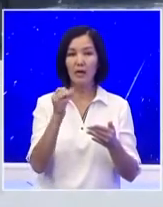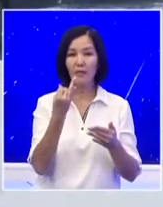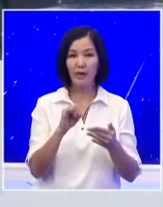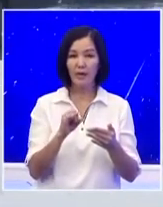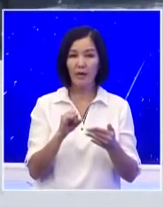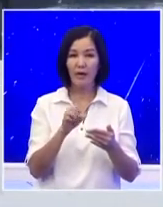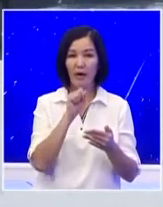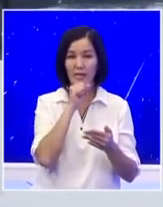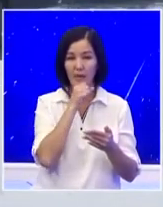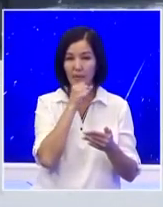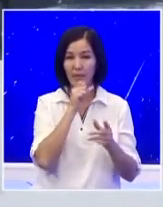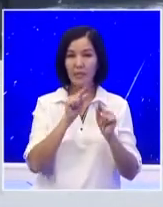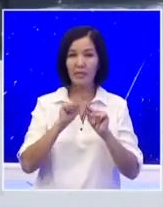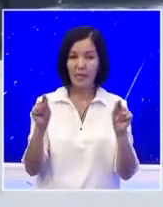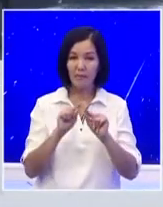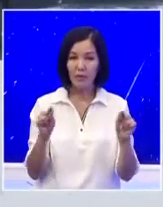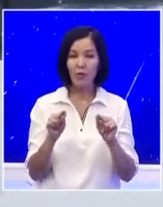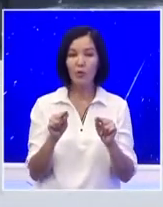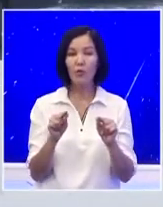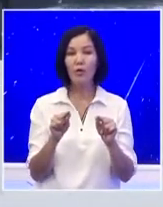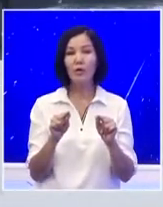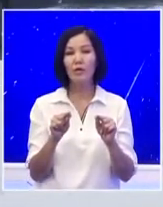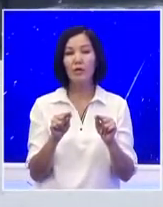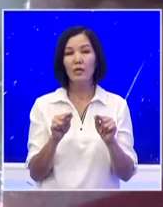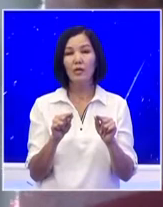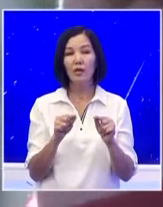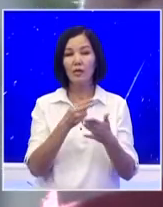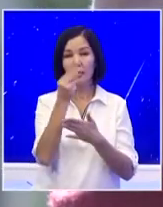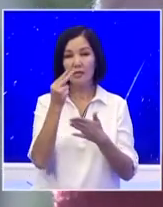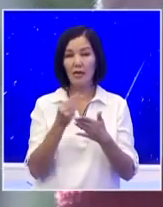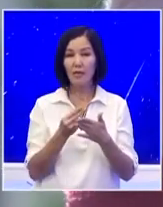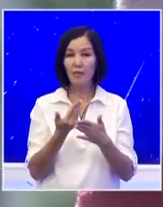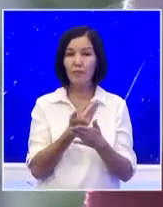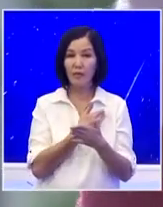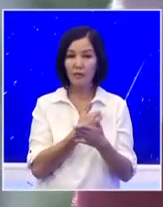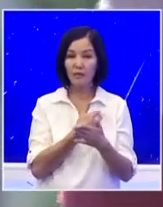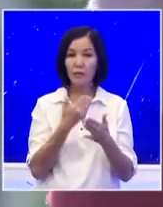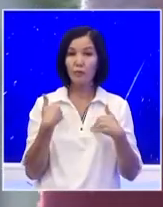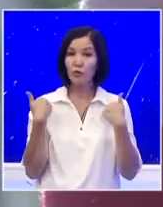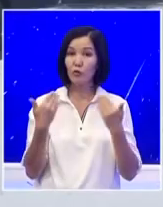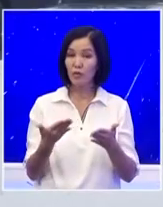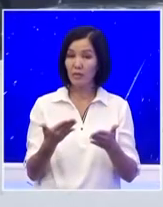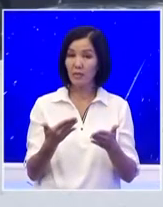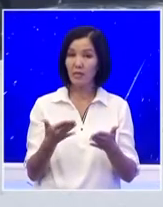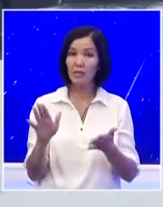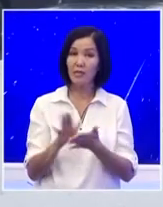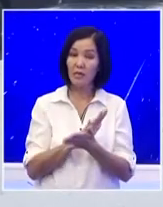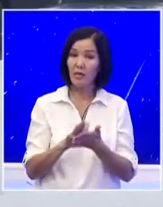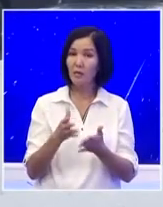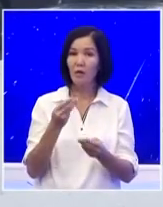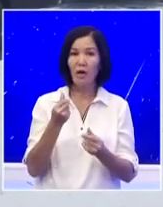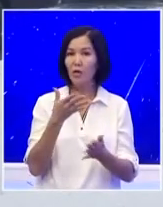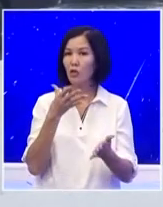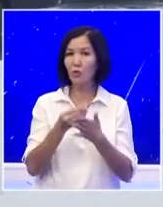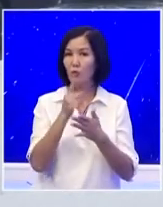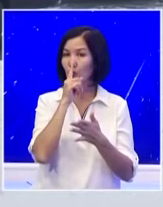мұраларын дәріптеу, сақтау мақсатында осындай мұралдарды салып берейік деді. Оларға ешқандай ақы төлеп